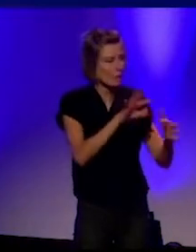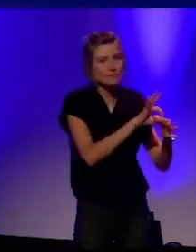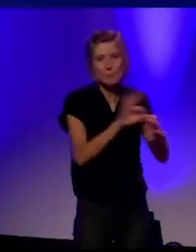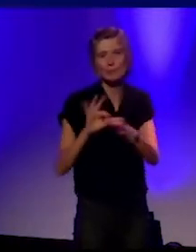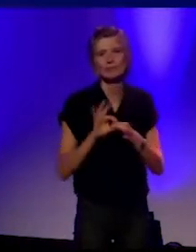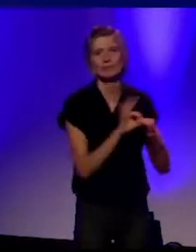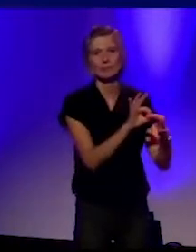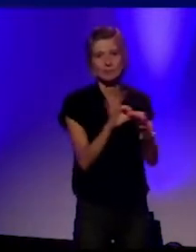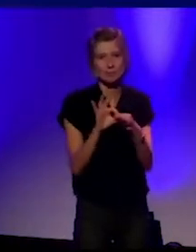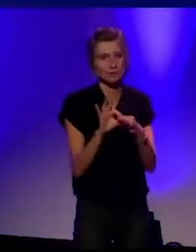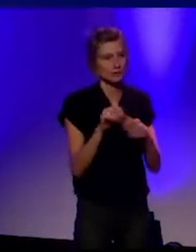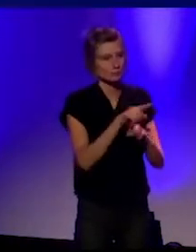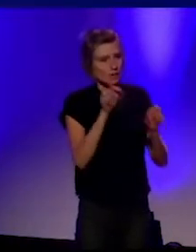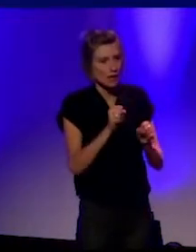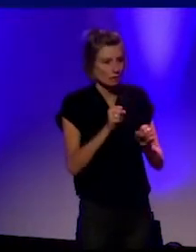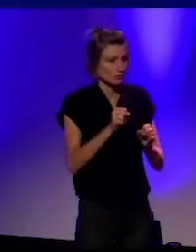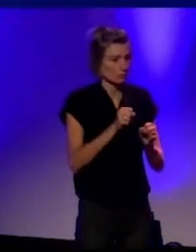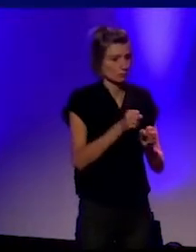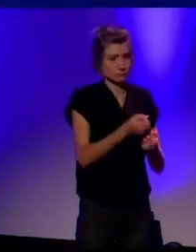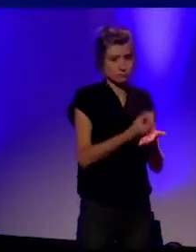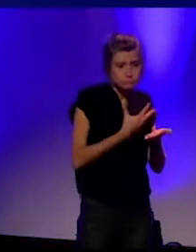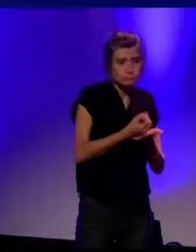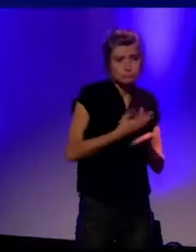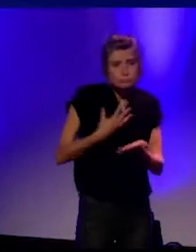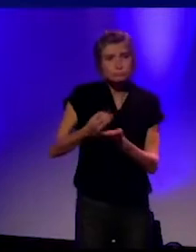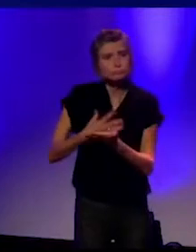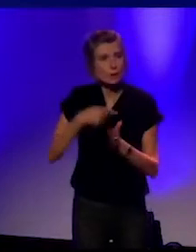te voeden met projecten voor studentvrijwilligers.